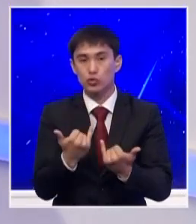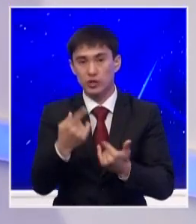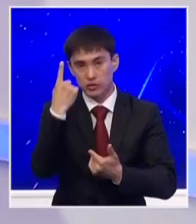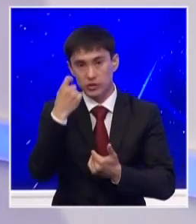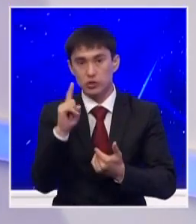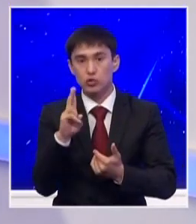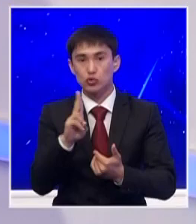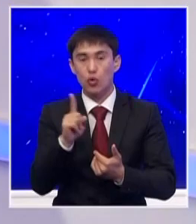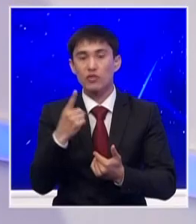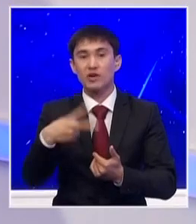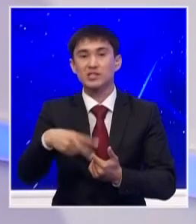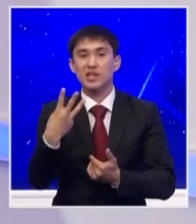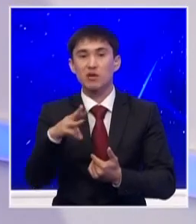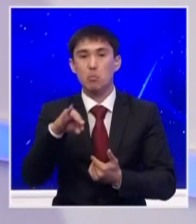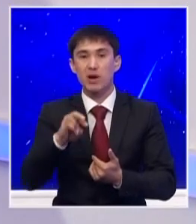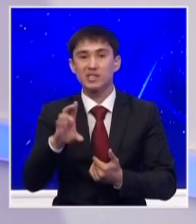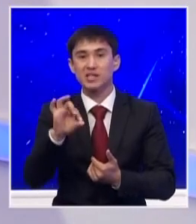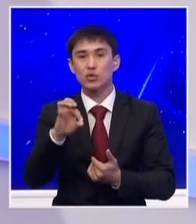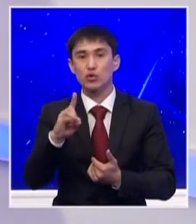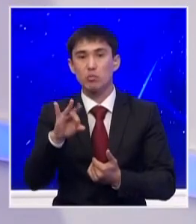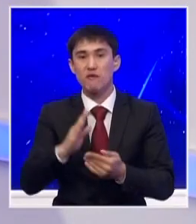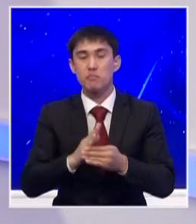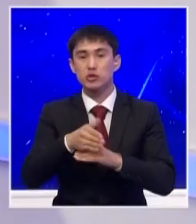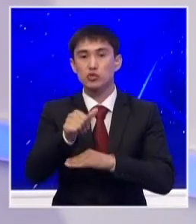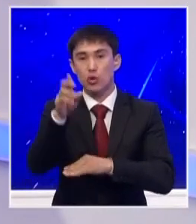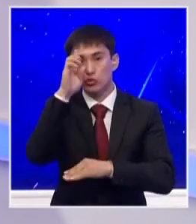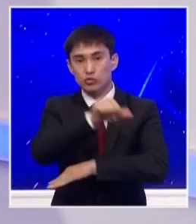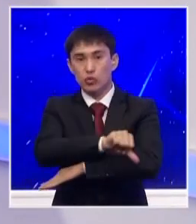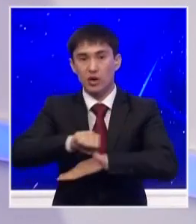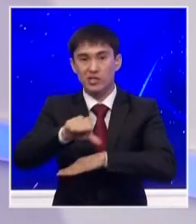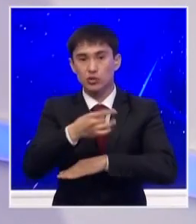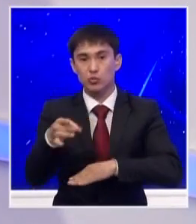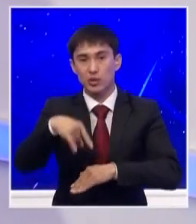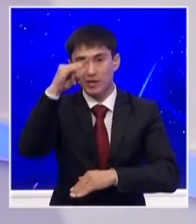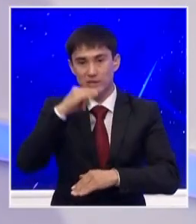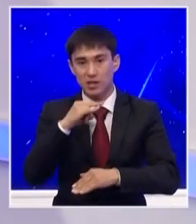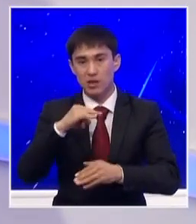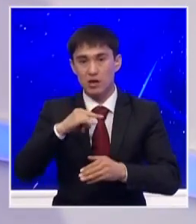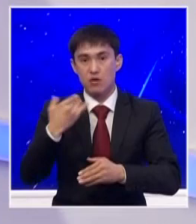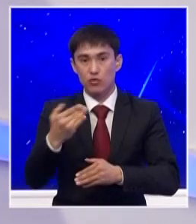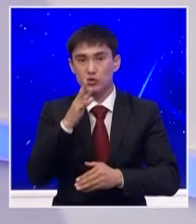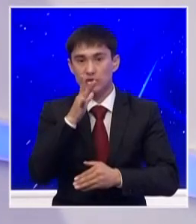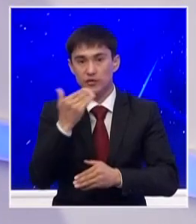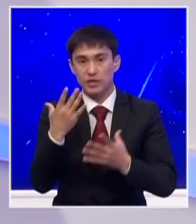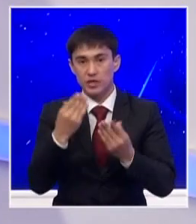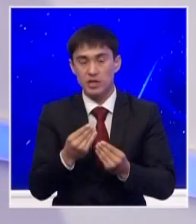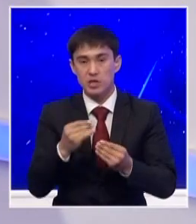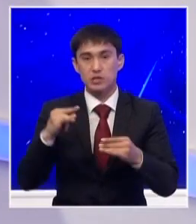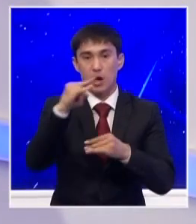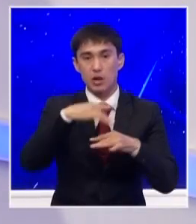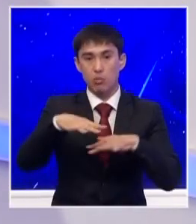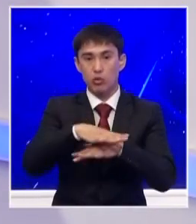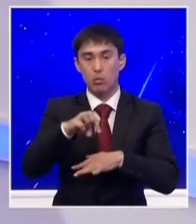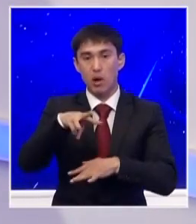уже известно о том, что еще 23 марта Серик Кудибаев пересек государственную границу Республики Казахстан и в тот же день из